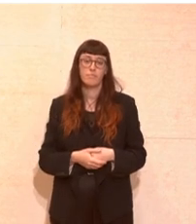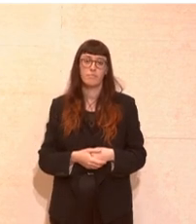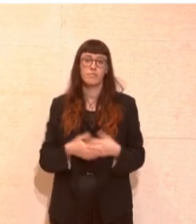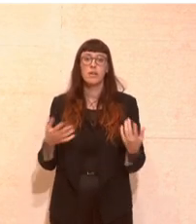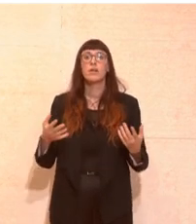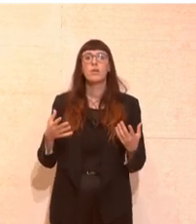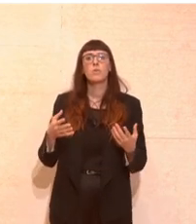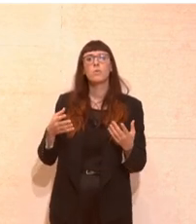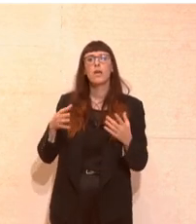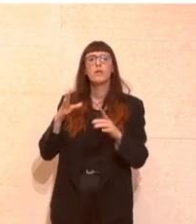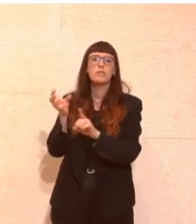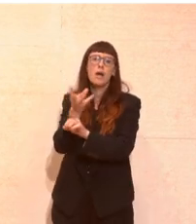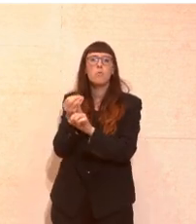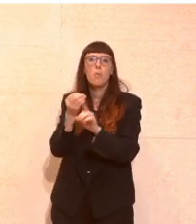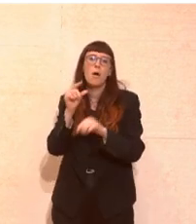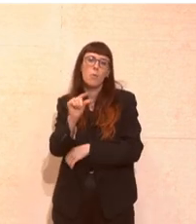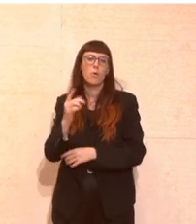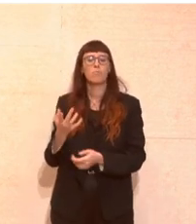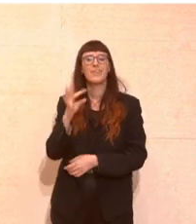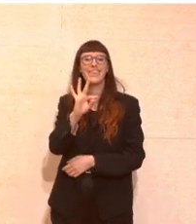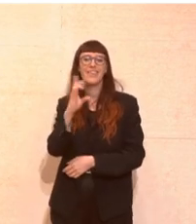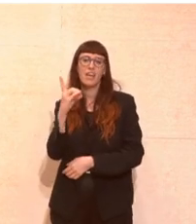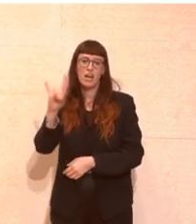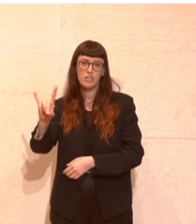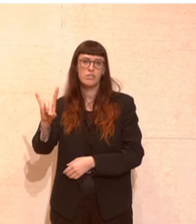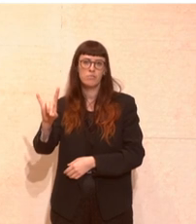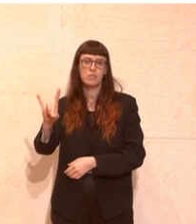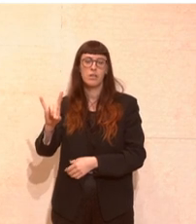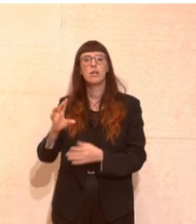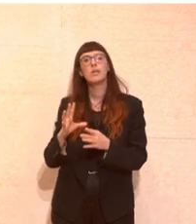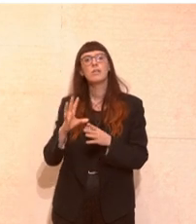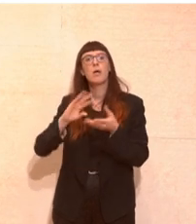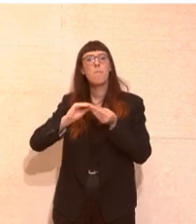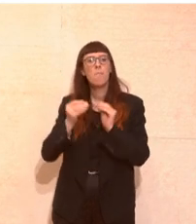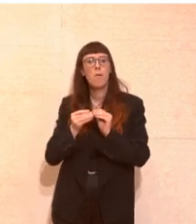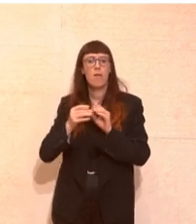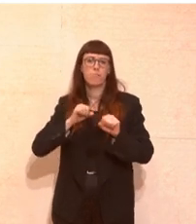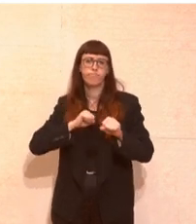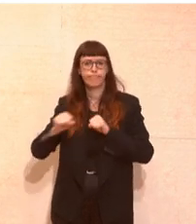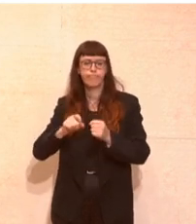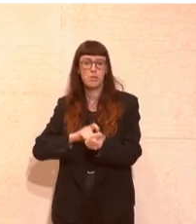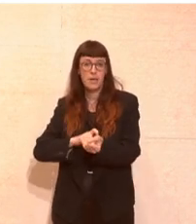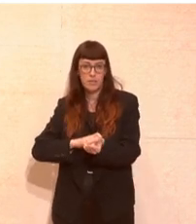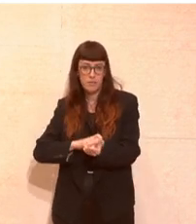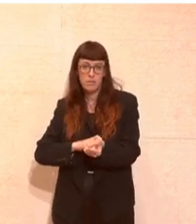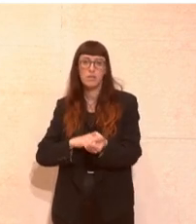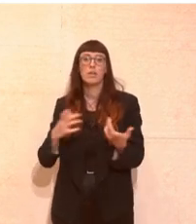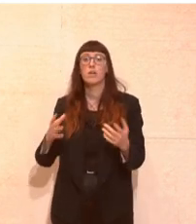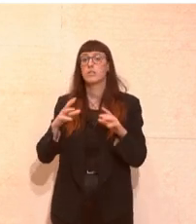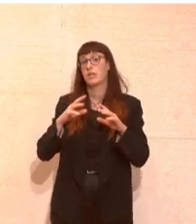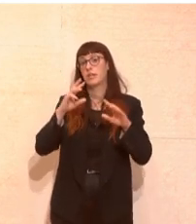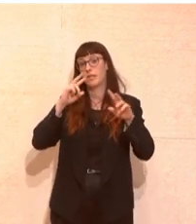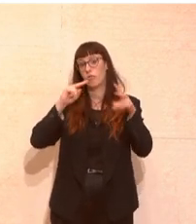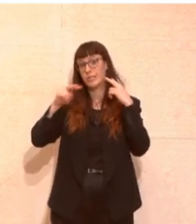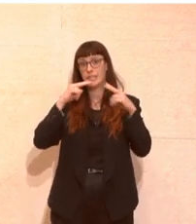au TDAH, hein, au trouble du déficit attentionnel avec hyperactivité, c'est ce groupe de symptômes. Si on regarde le groupe de symptômes autistiques, là